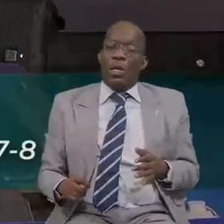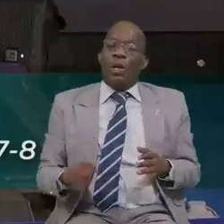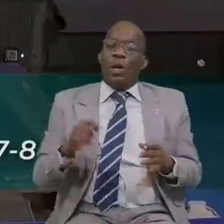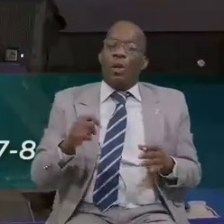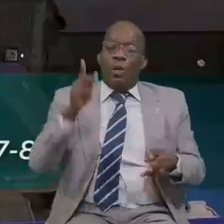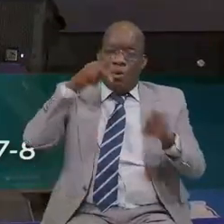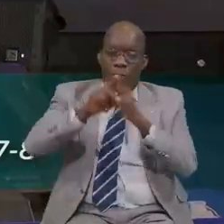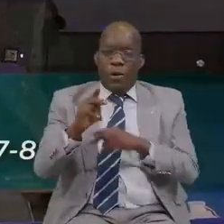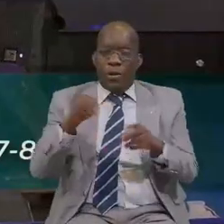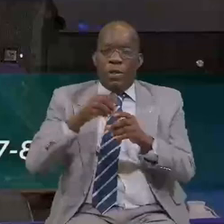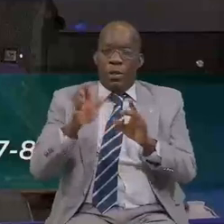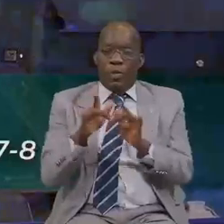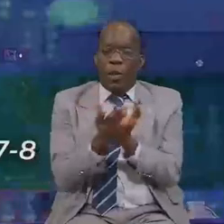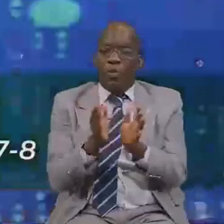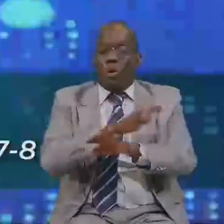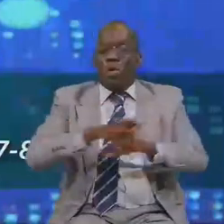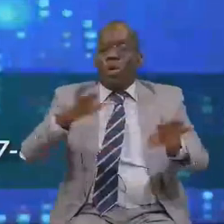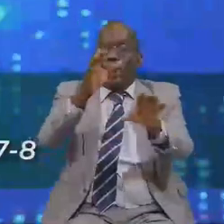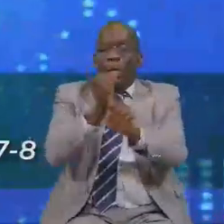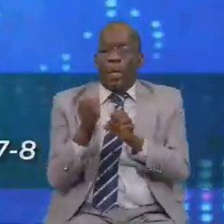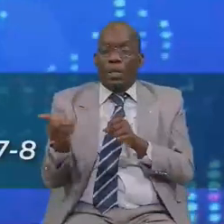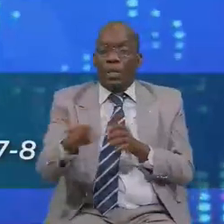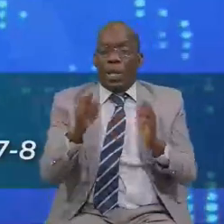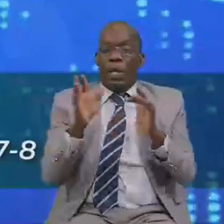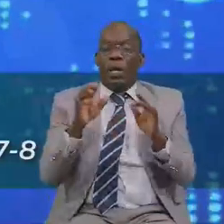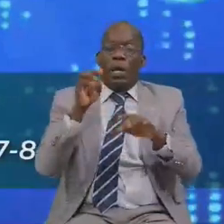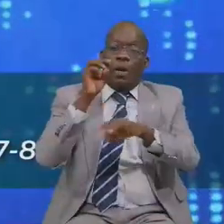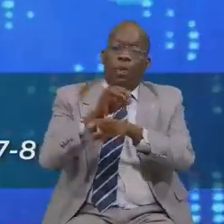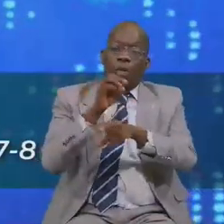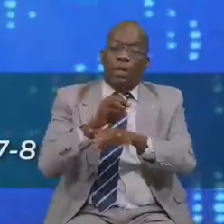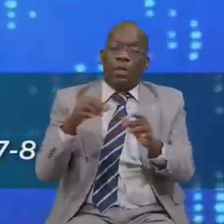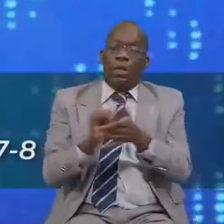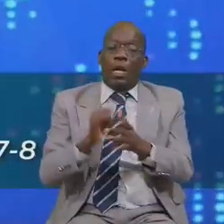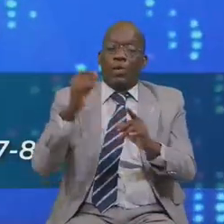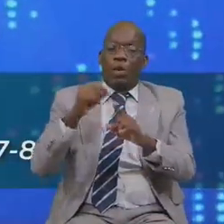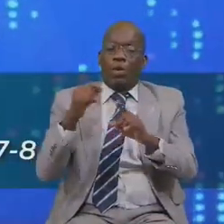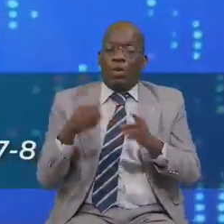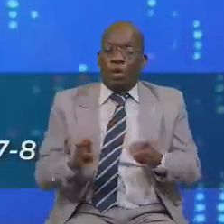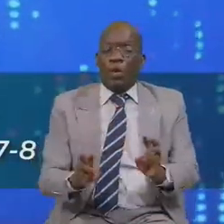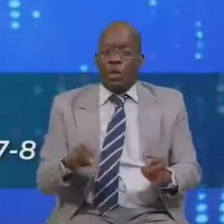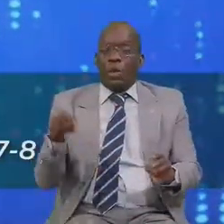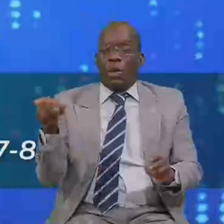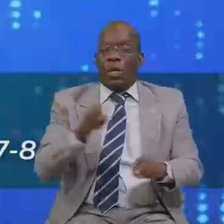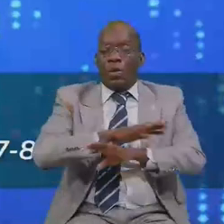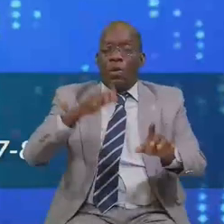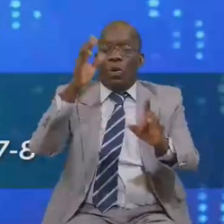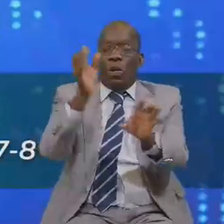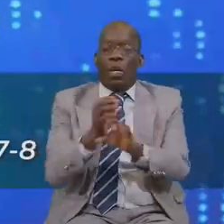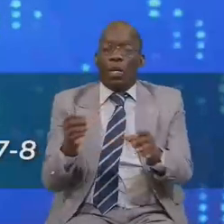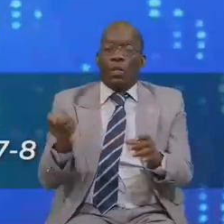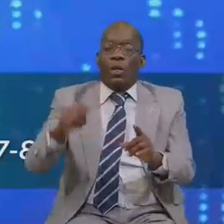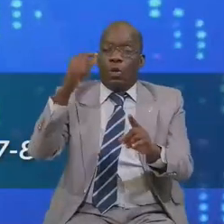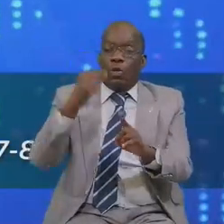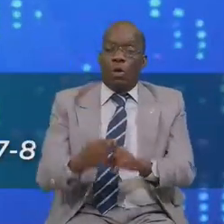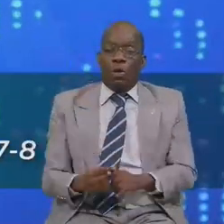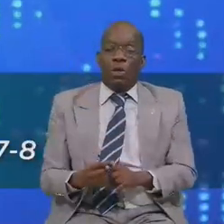message comme ça. Les prophètes de la Bible, les prédicateurs de la parole de Dieu ne recevaient pas leur message comme ça. Écoute la parole qui